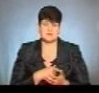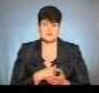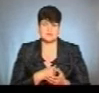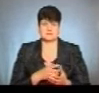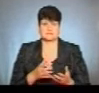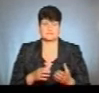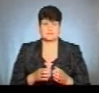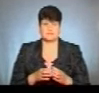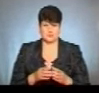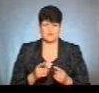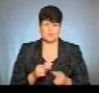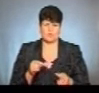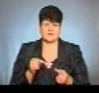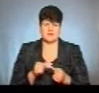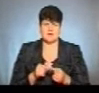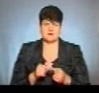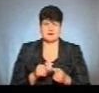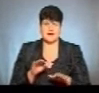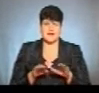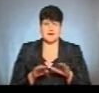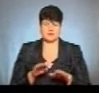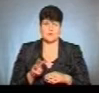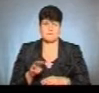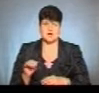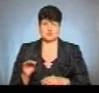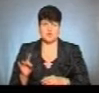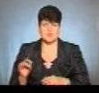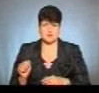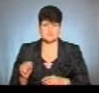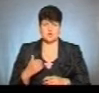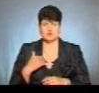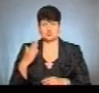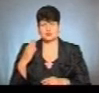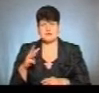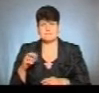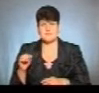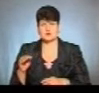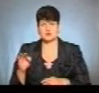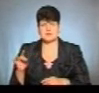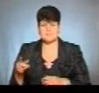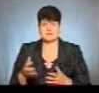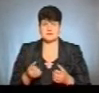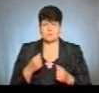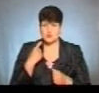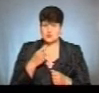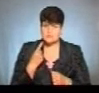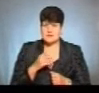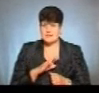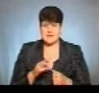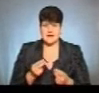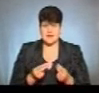відповідає хоча б так приблизно рейтингу мажоритарника? Чи все-таки, голосуючи за мажоритарника, ми підтримуємо особистість, а не